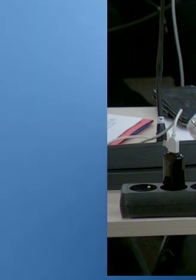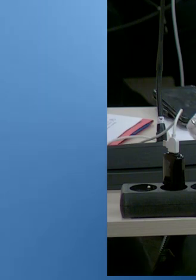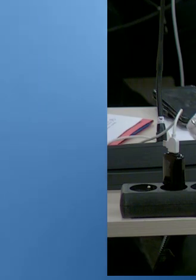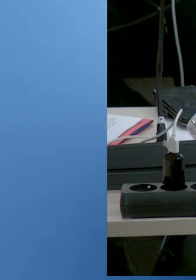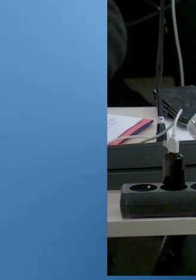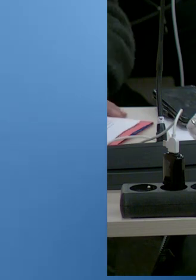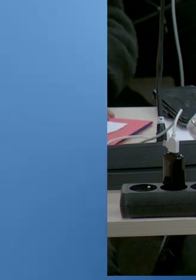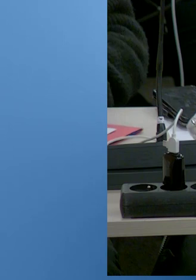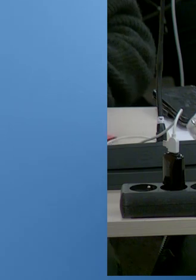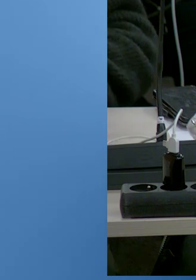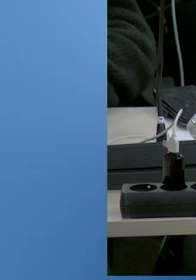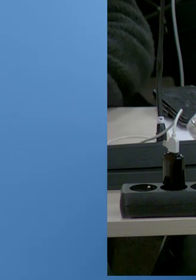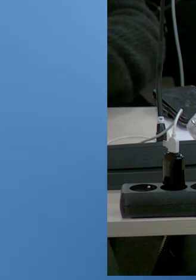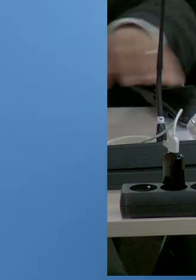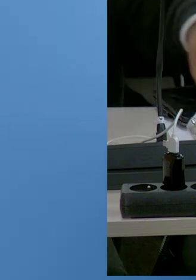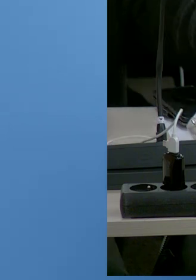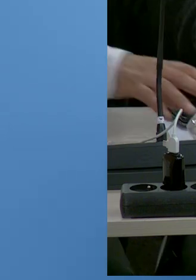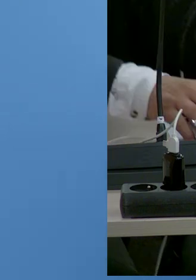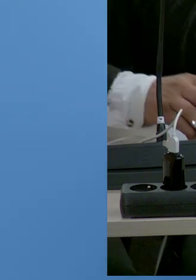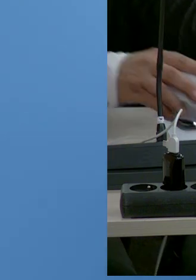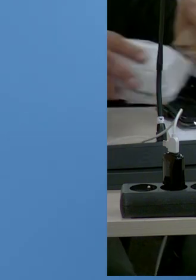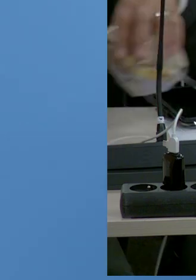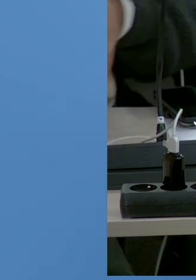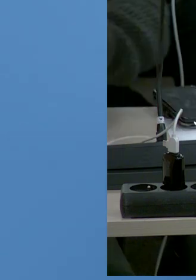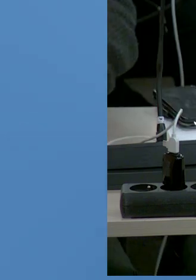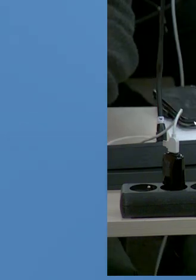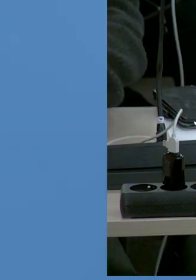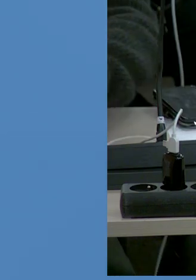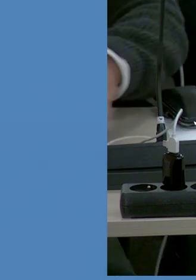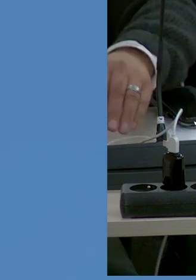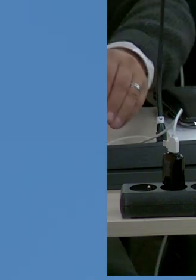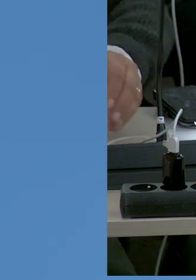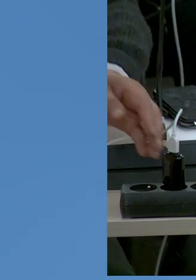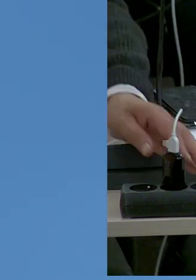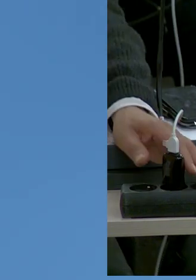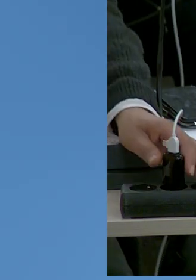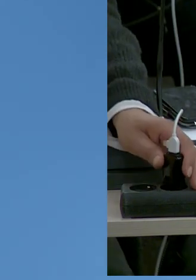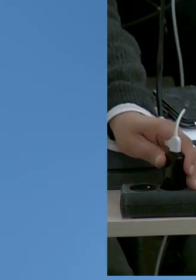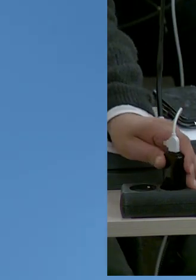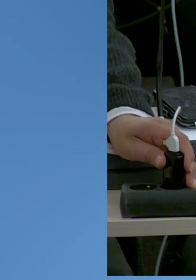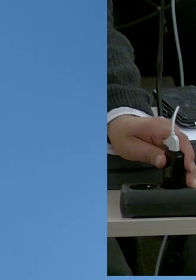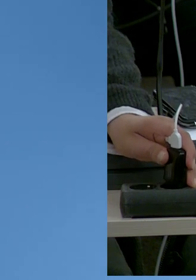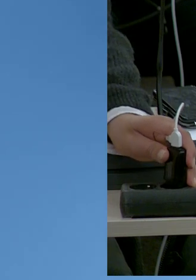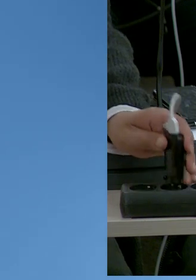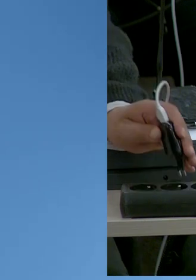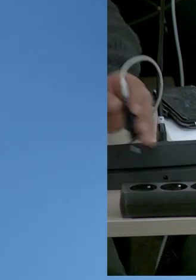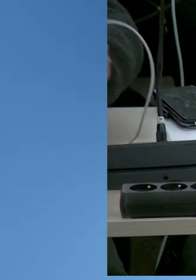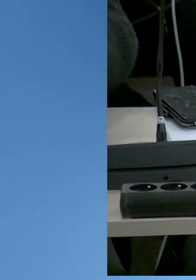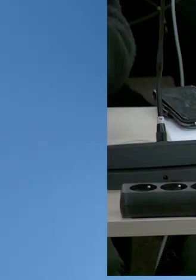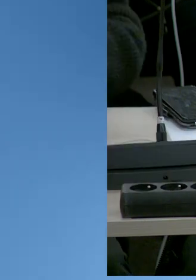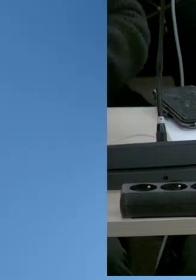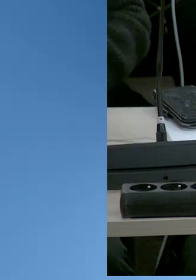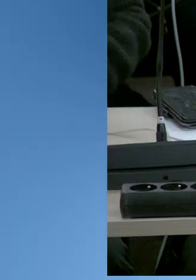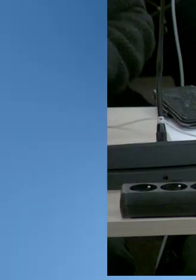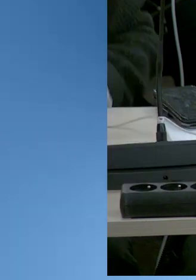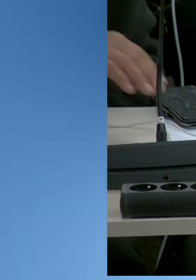cas les explications sur les les chiffres de fréquentation qui sont en baisse assez importantes et donc on a eu